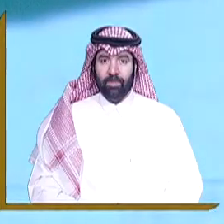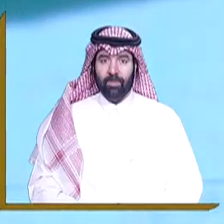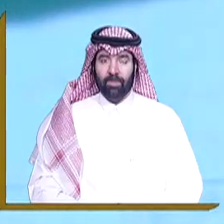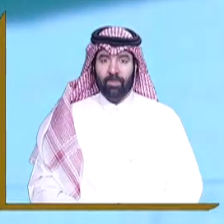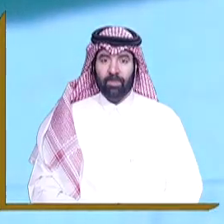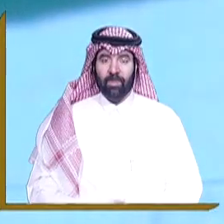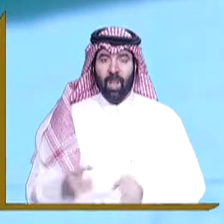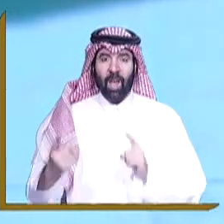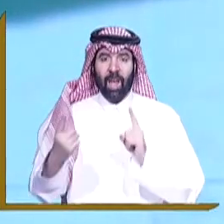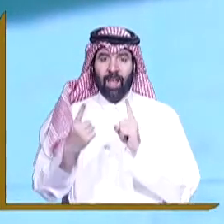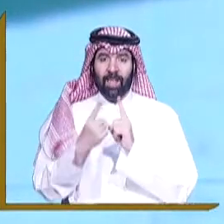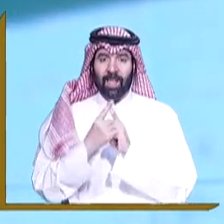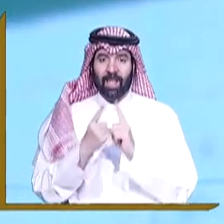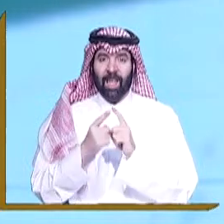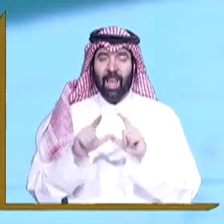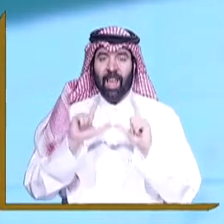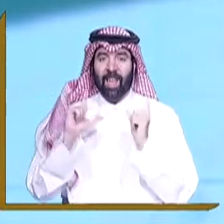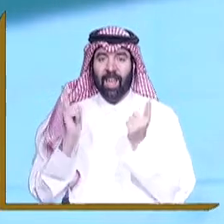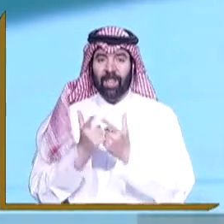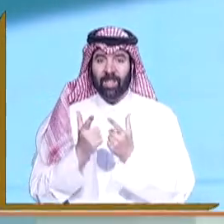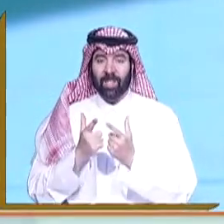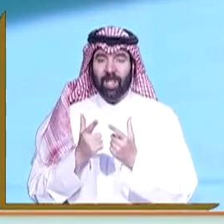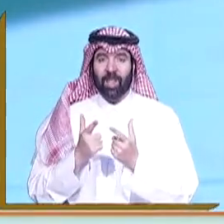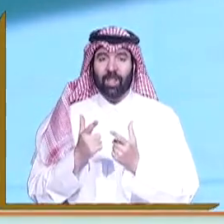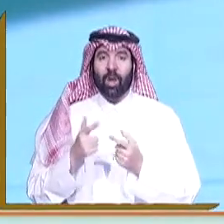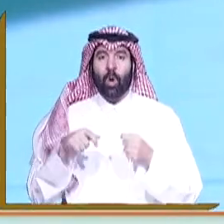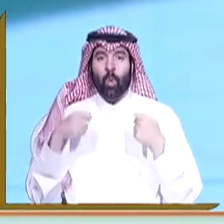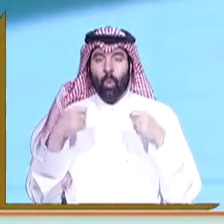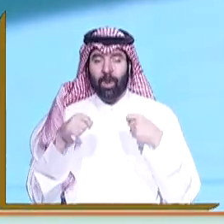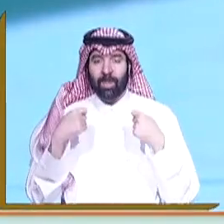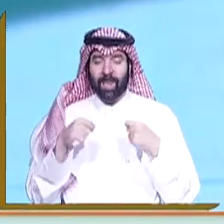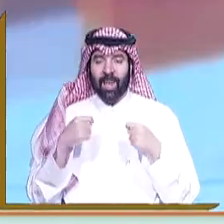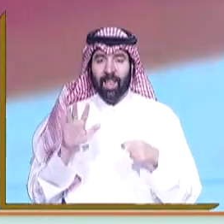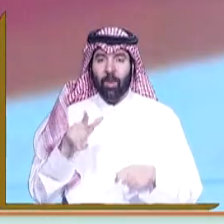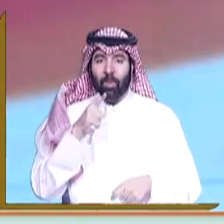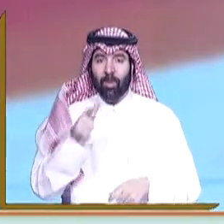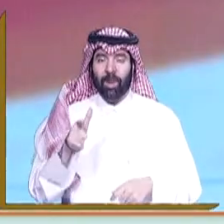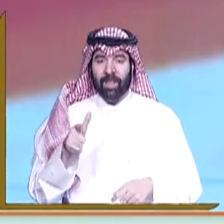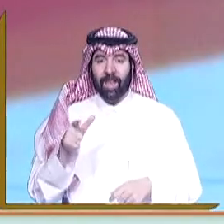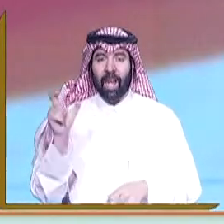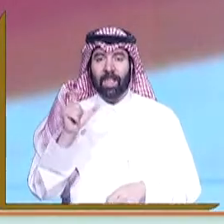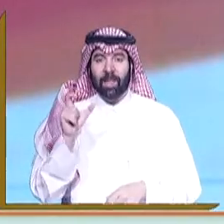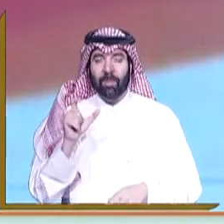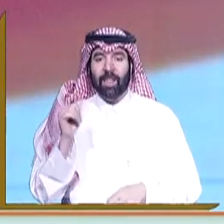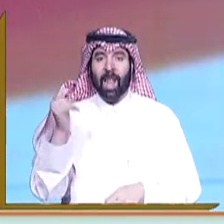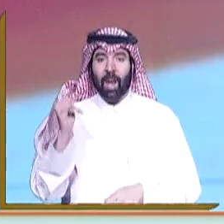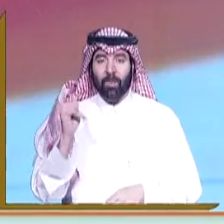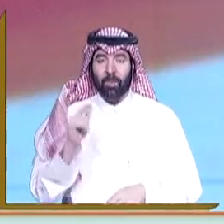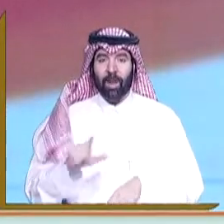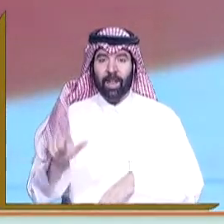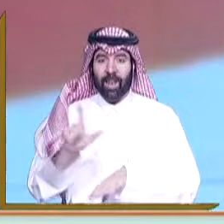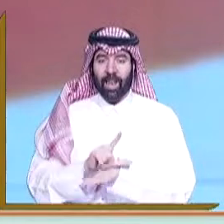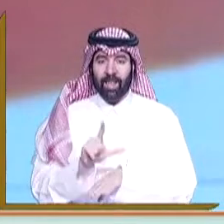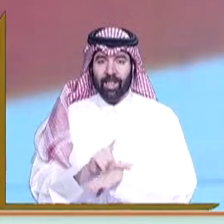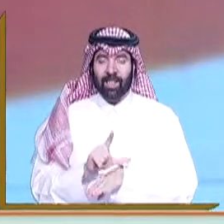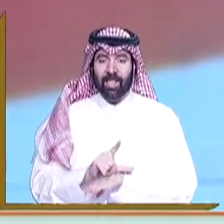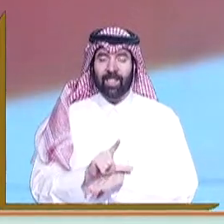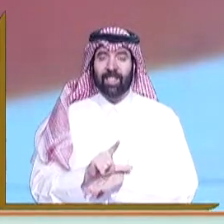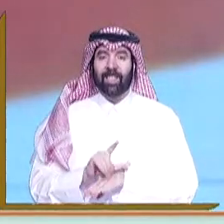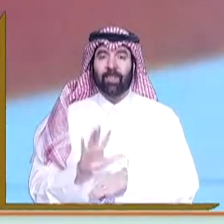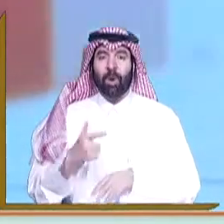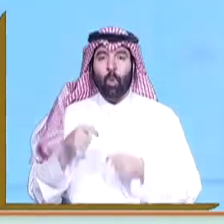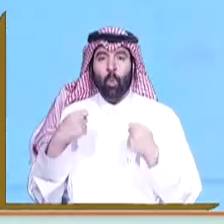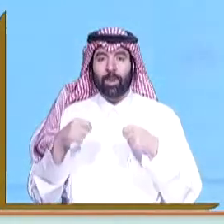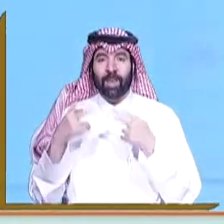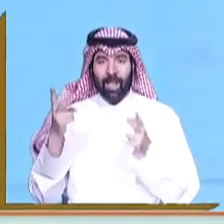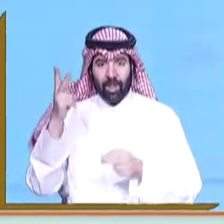كما التقت اللجنة الوزارية المكلفة من القمة العربية والإسلامية برئاسة صاحب السمو الأمير فيصل بن فرحان